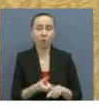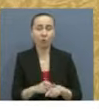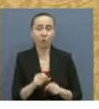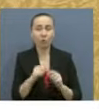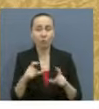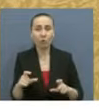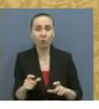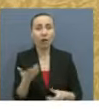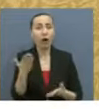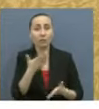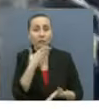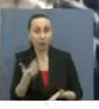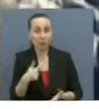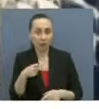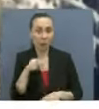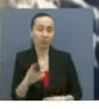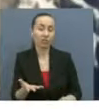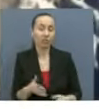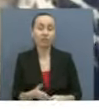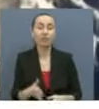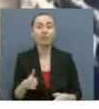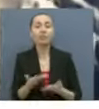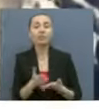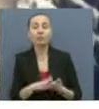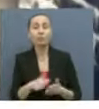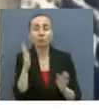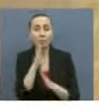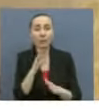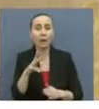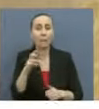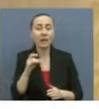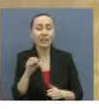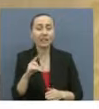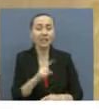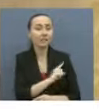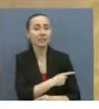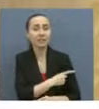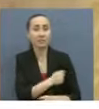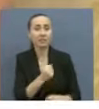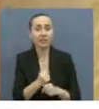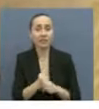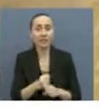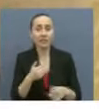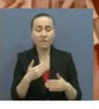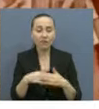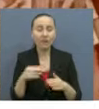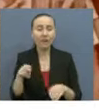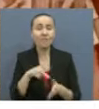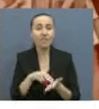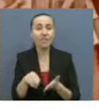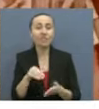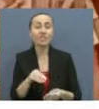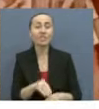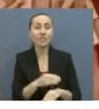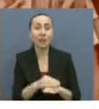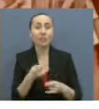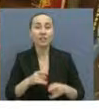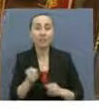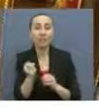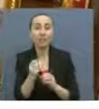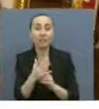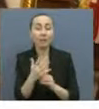раз нету, а пошла. Тяготы судьбы Марию Азарову сделали только сильнее. Вышла замуж и родила 5 детей. Сегодня у нее